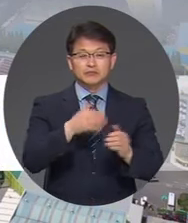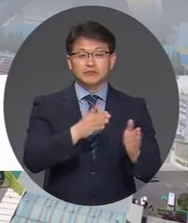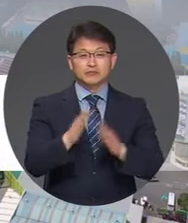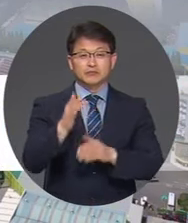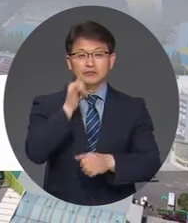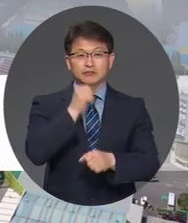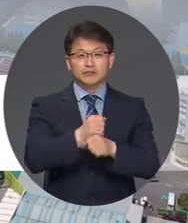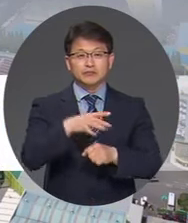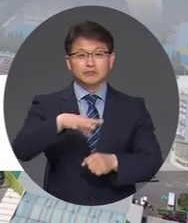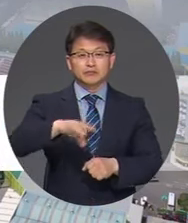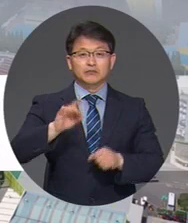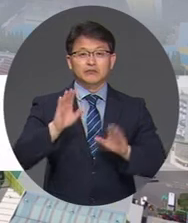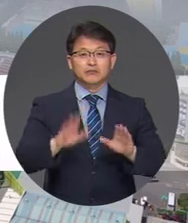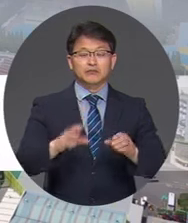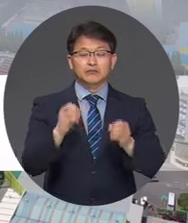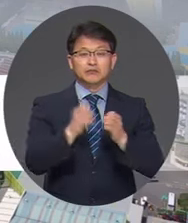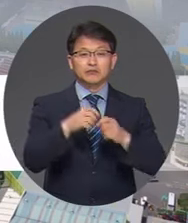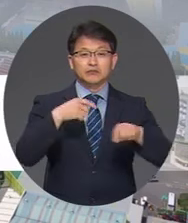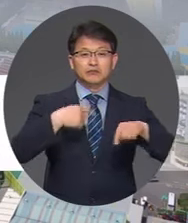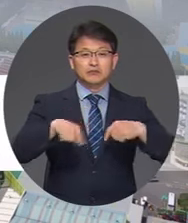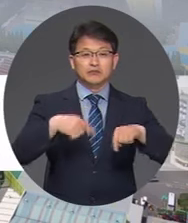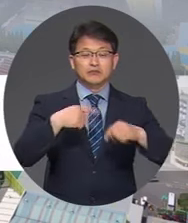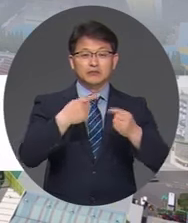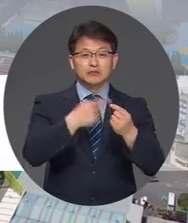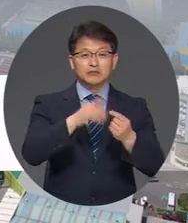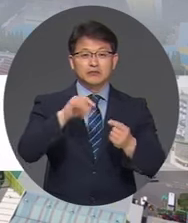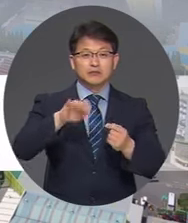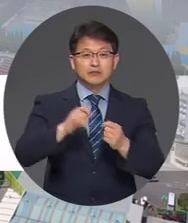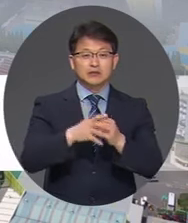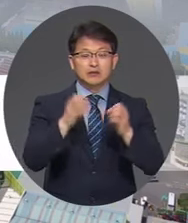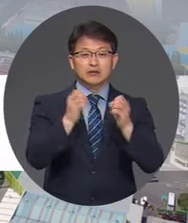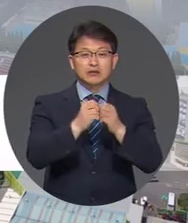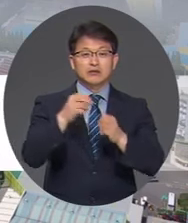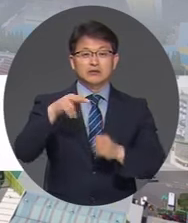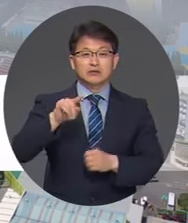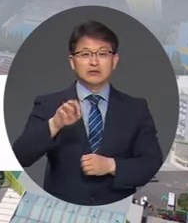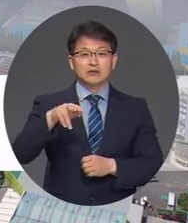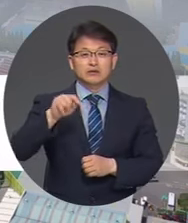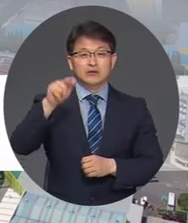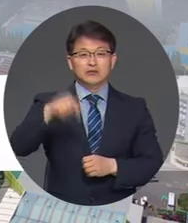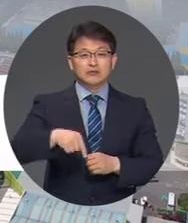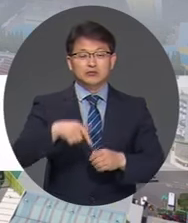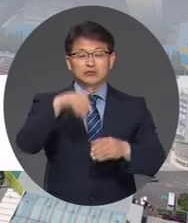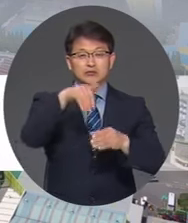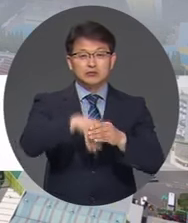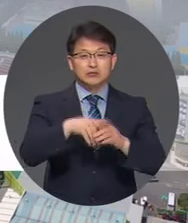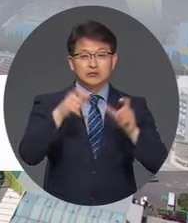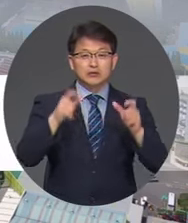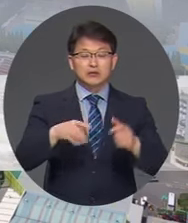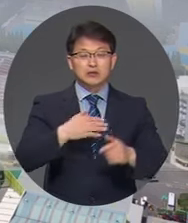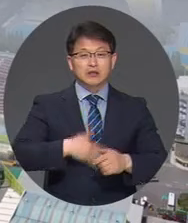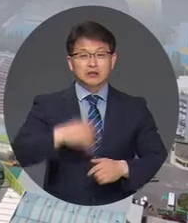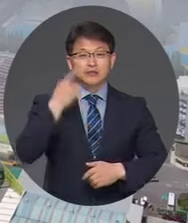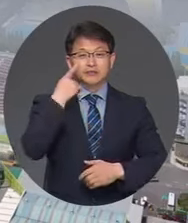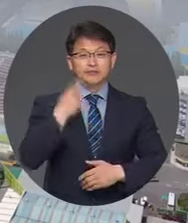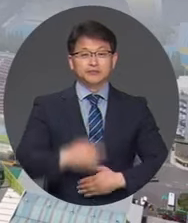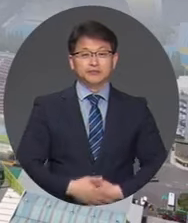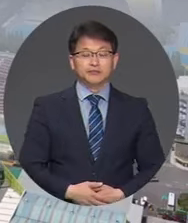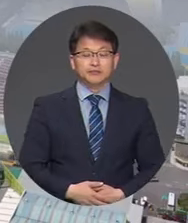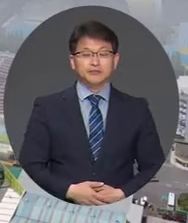마련했습니다. 먼저 오늘은 경남의 정치 1번지라 불리는 창원시 성산구의 총선 현장을 장영 기자가